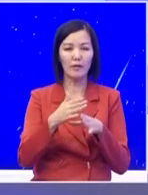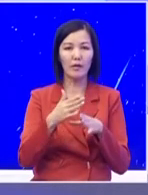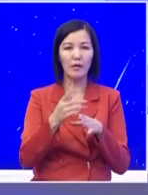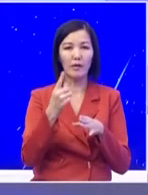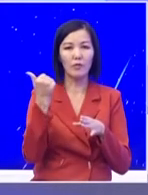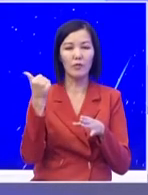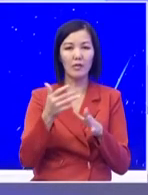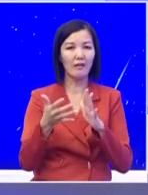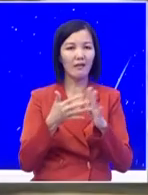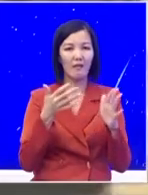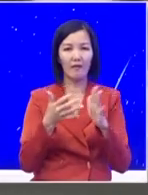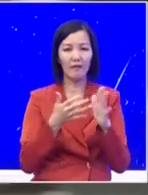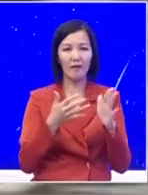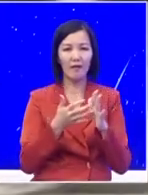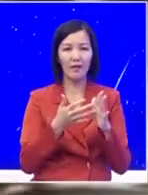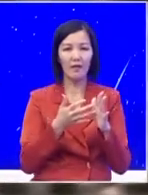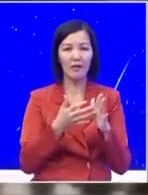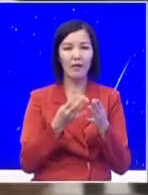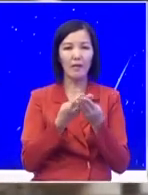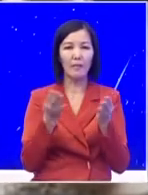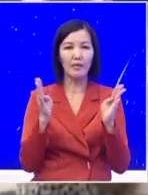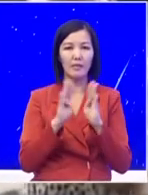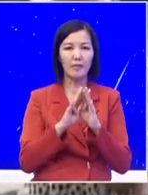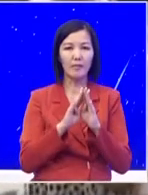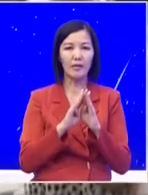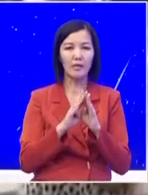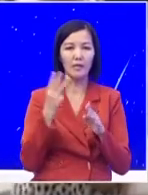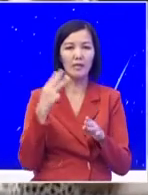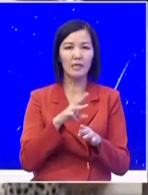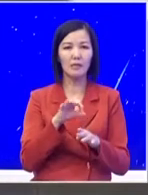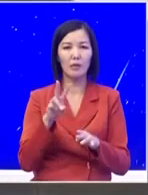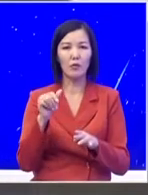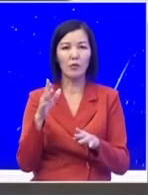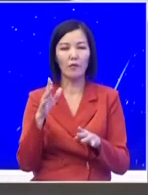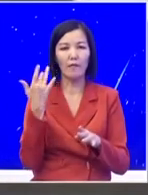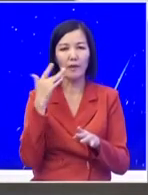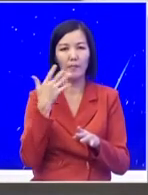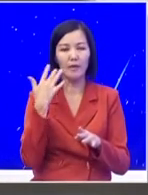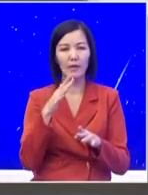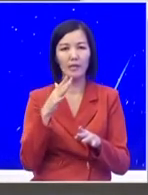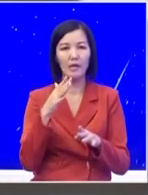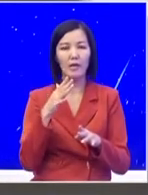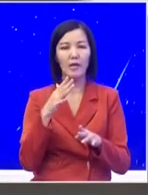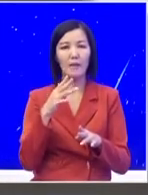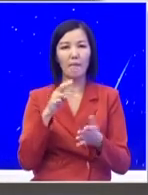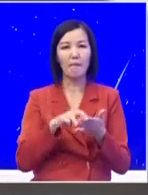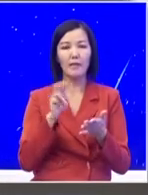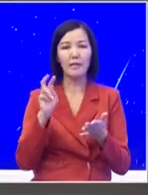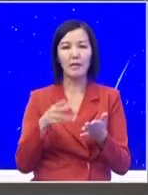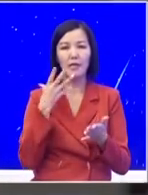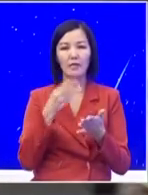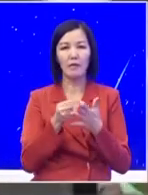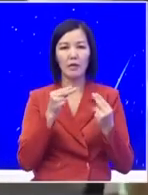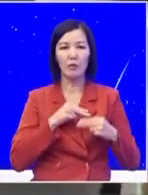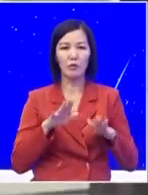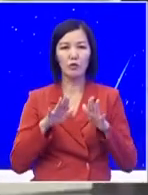на жизнь. Следует отметить, из-за пандемии коронавируса порядка 30 миллионов американцев лишились своих рабочих мест. Весной Белый дом